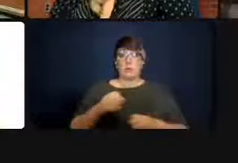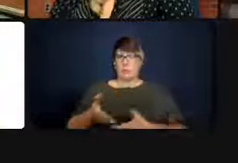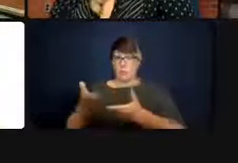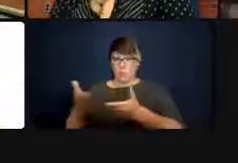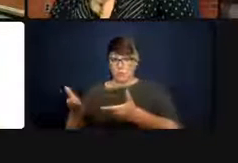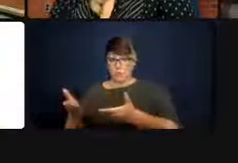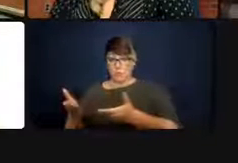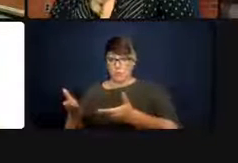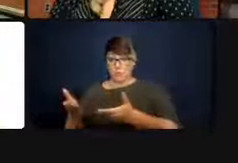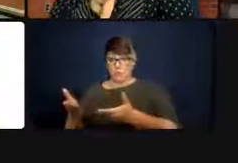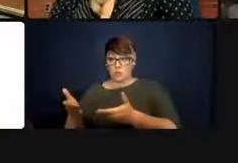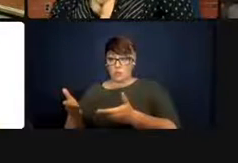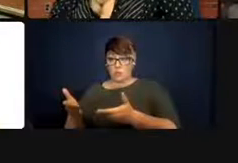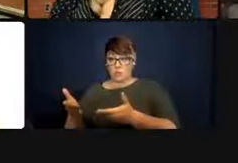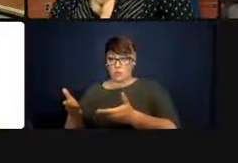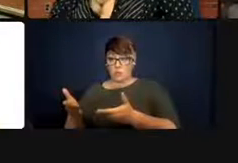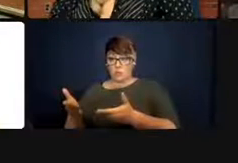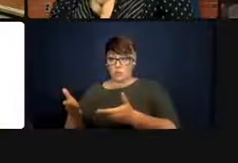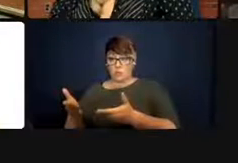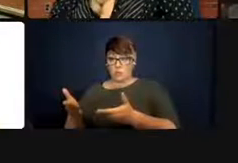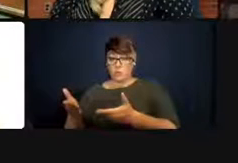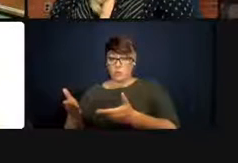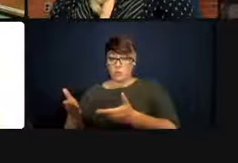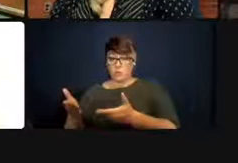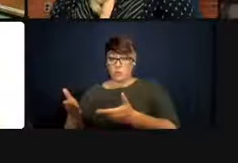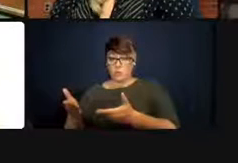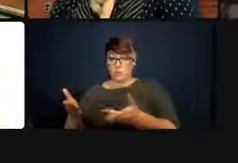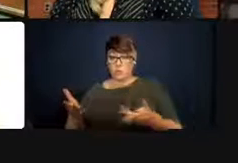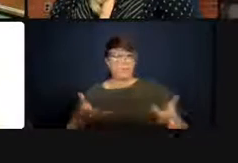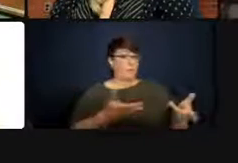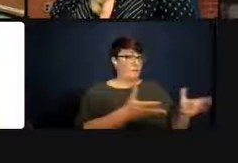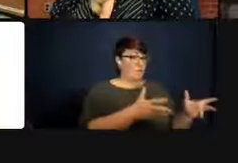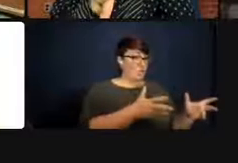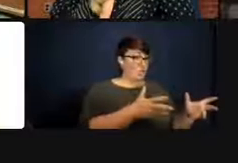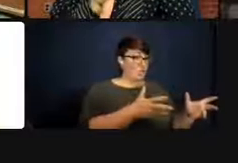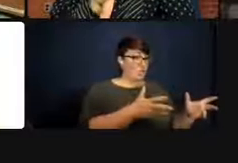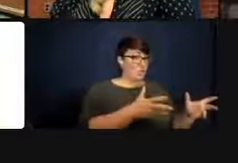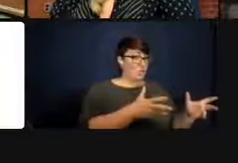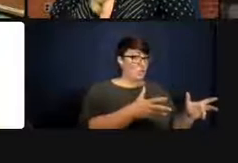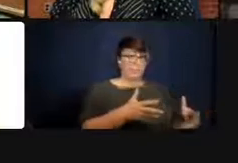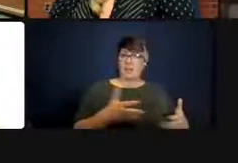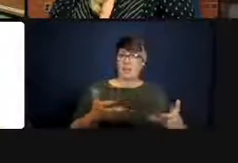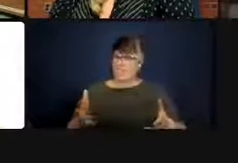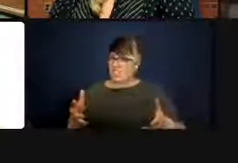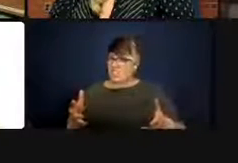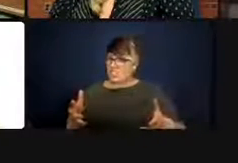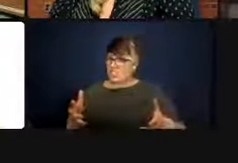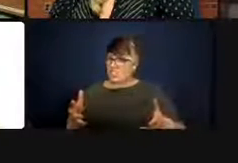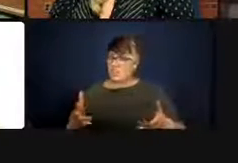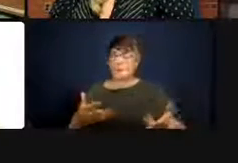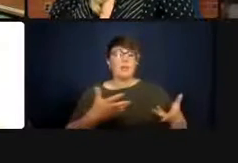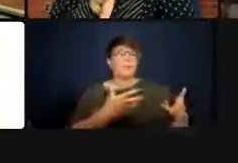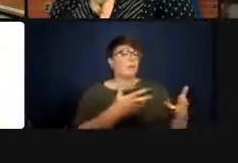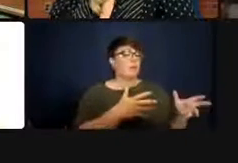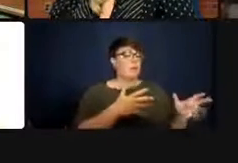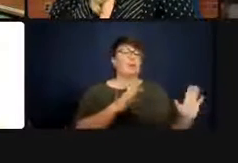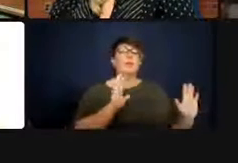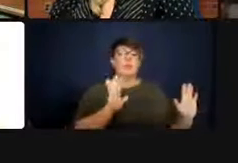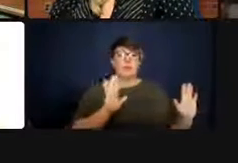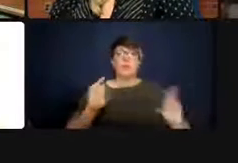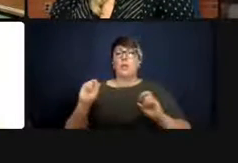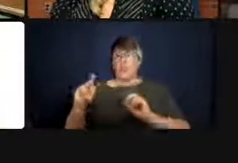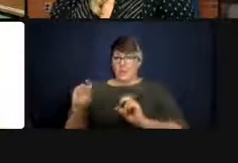هل هنالك أي تصويت؟ نعم نحن قمنا بذلك سيدتي